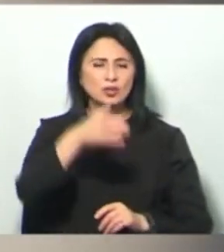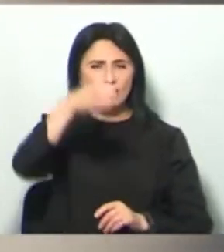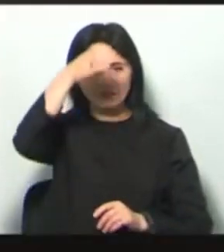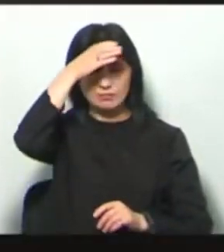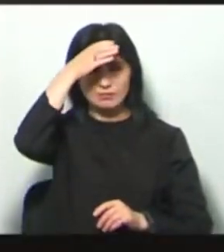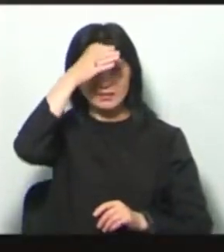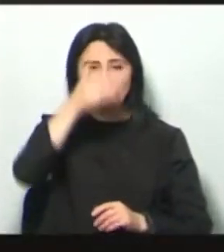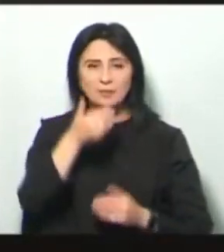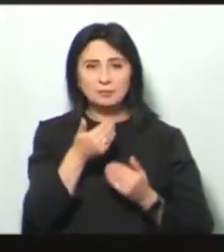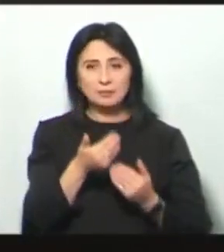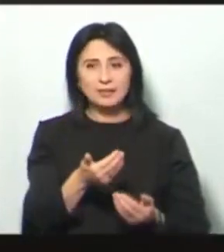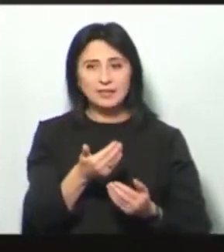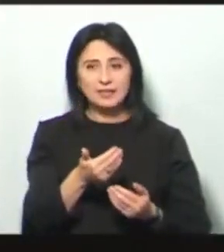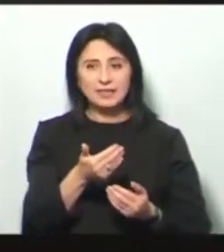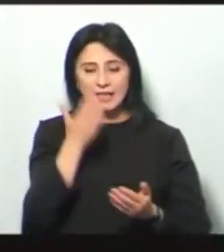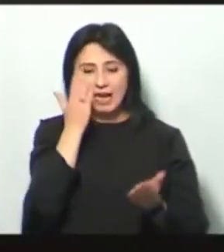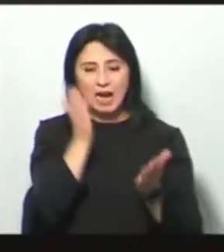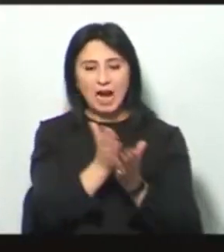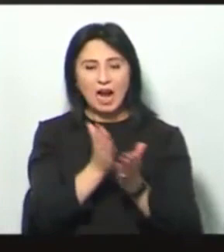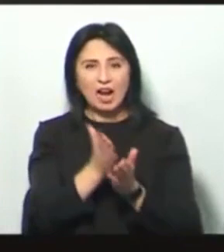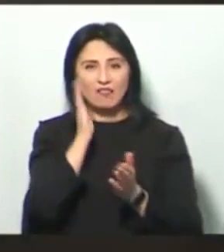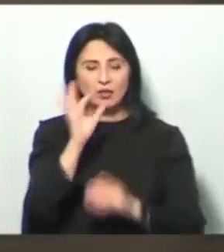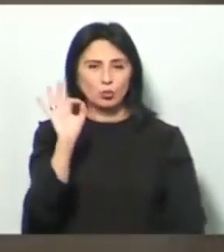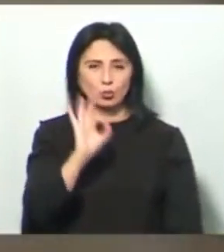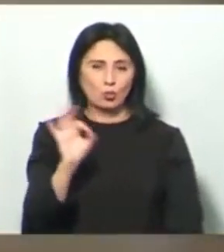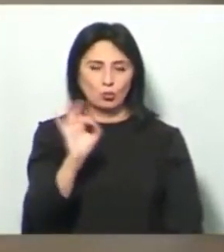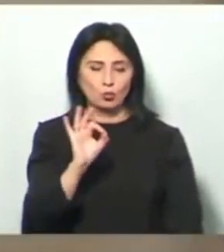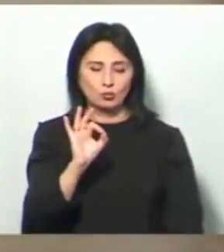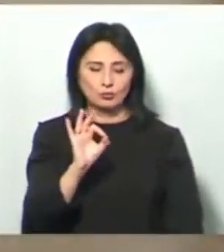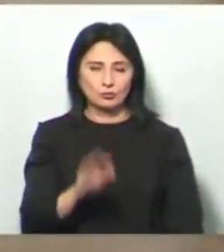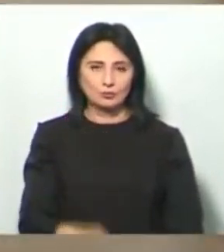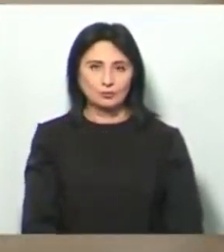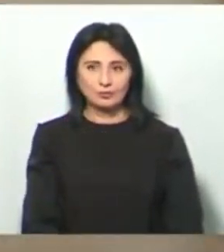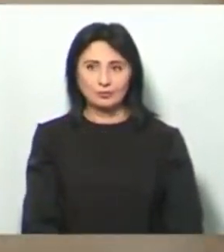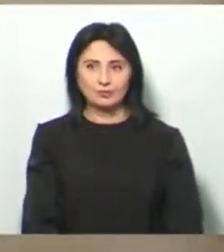მისი გაკვეთილი იქნება ნული.